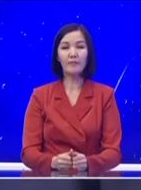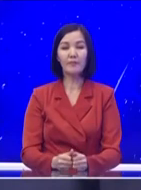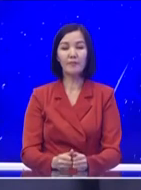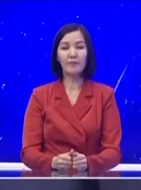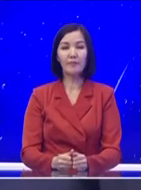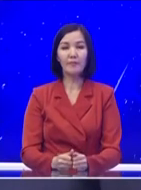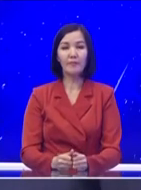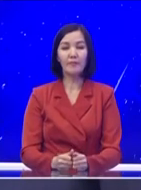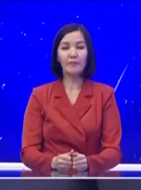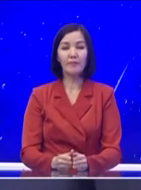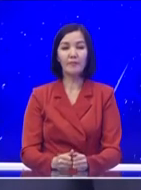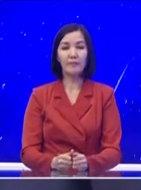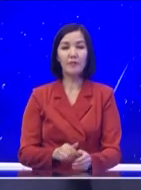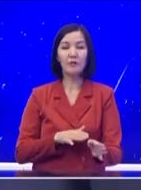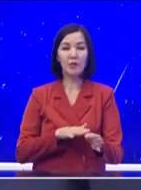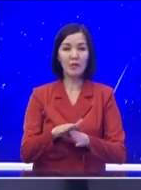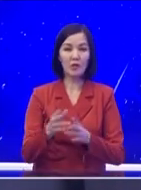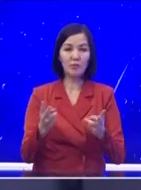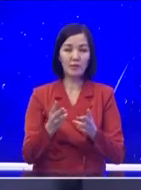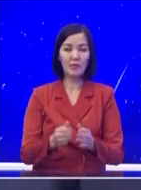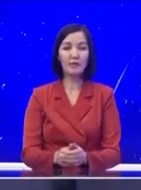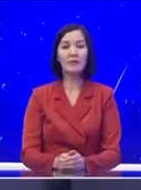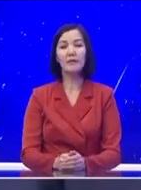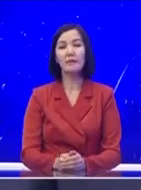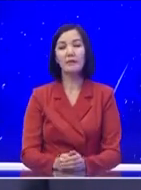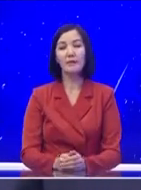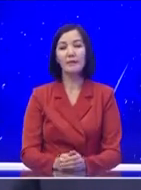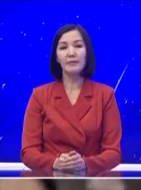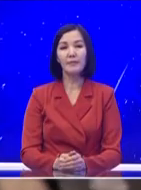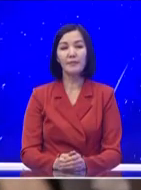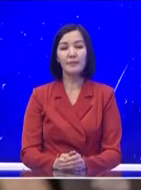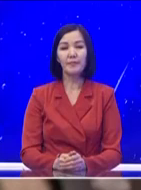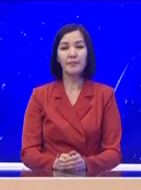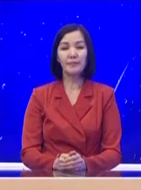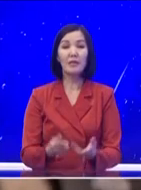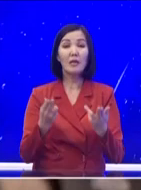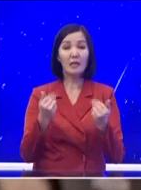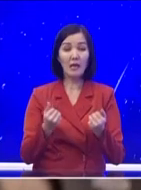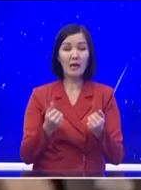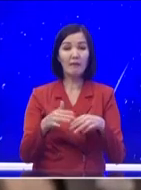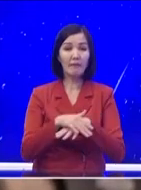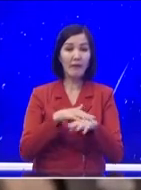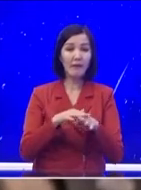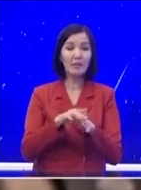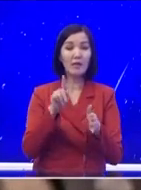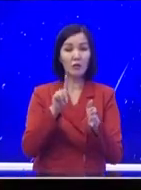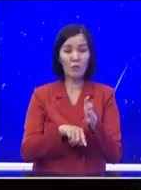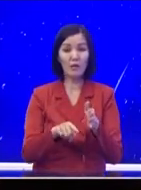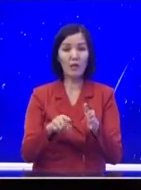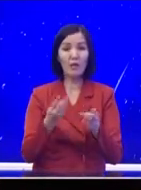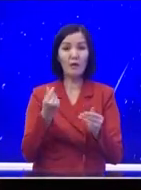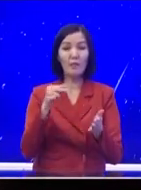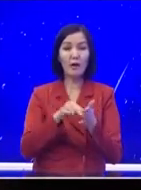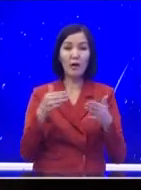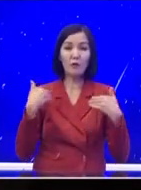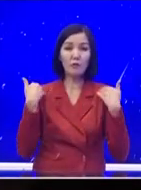облыста іске асырып жұмыс істесек деген мақсат. Я, нарықтан төмен баға ұсынған кәсіпкерге қазірдің